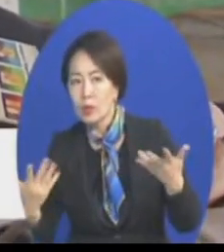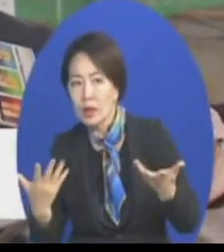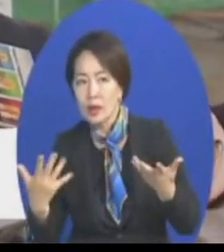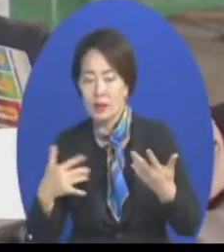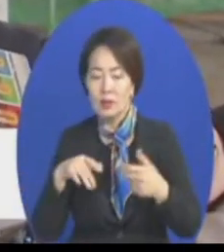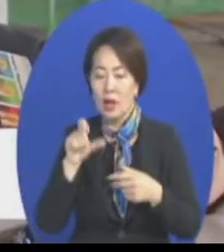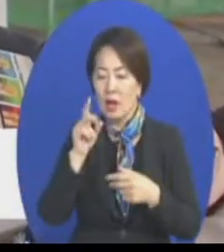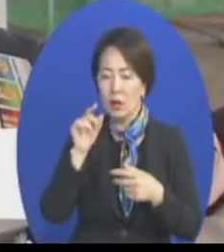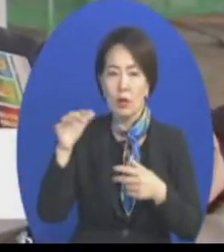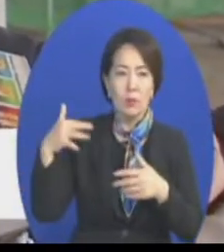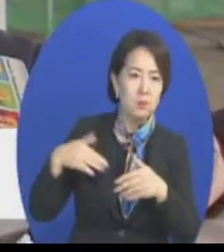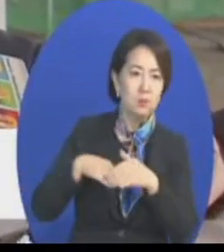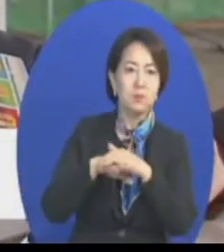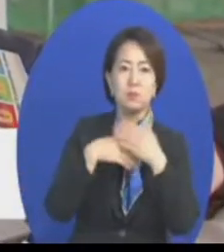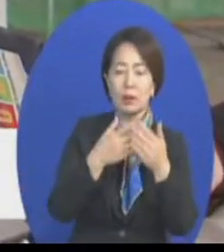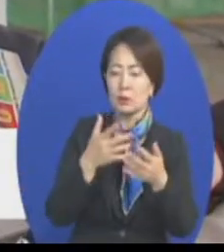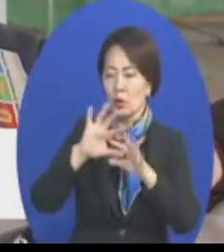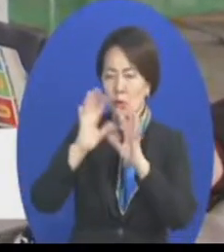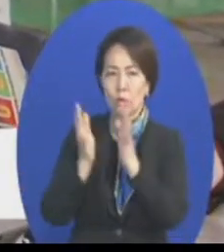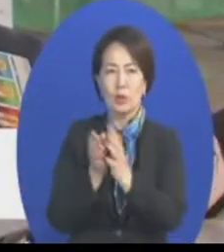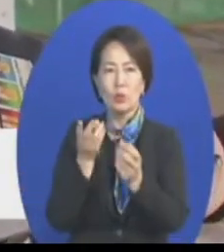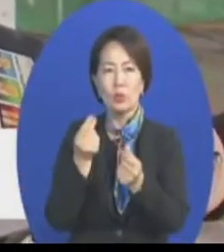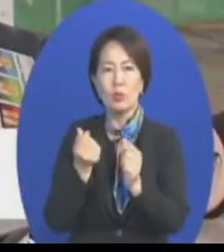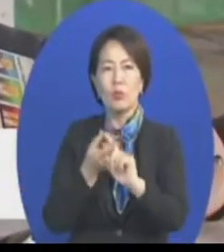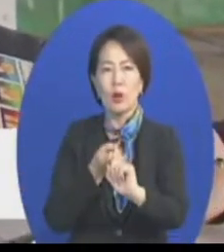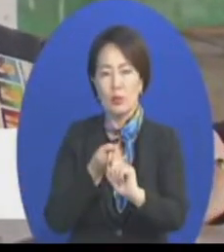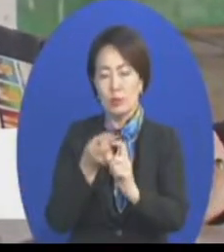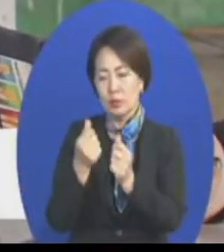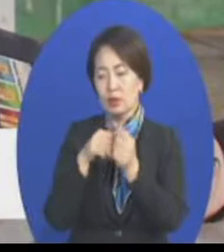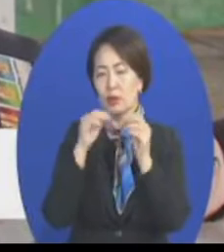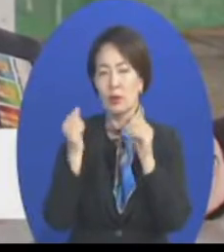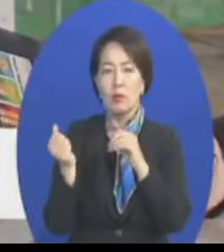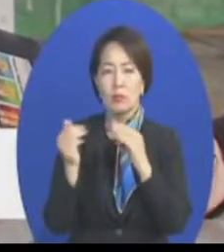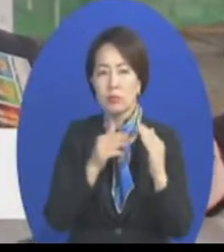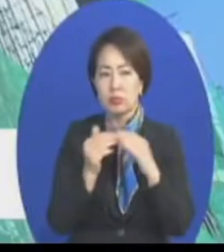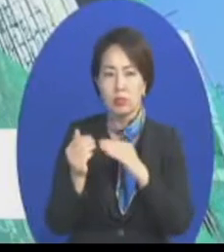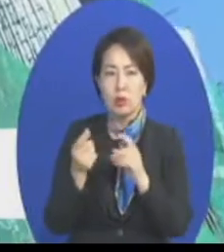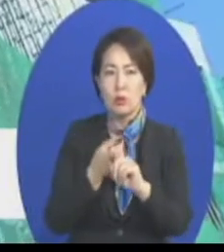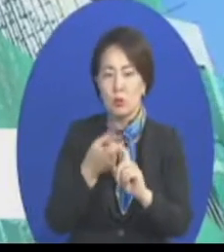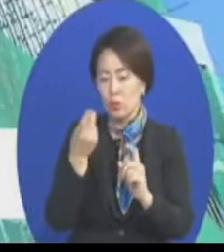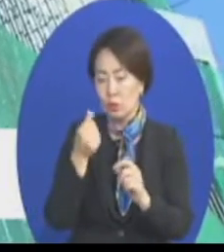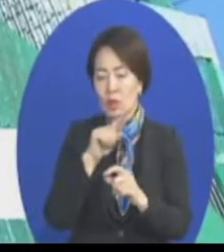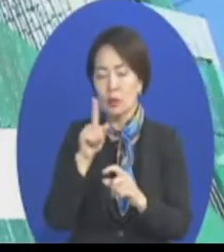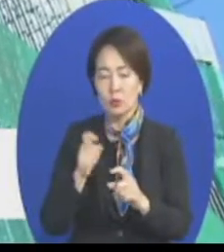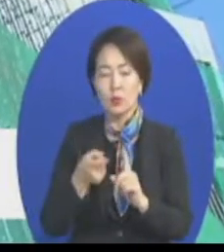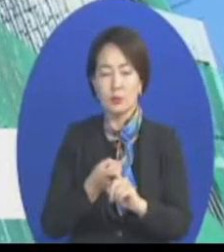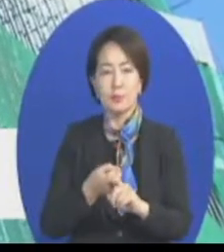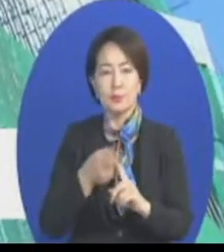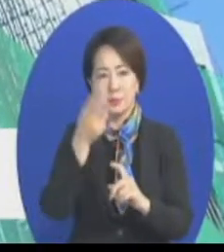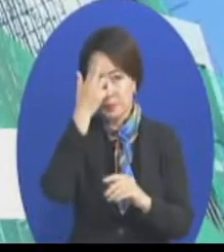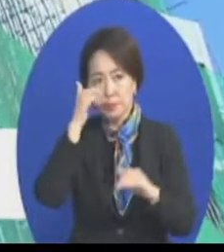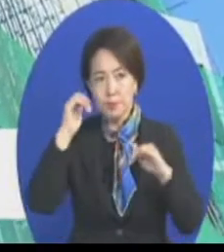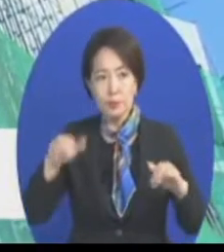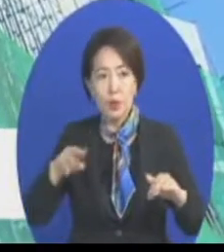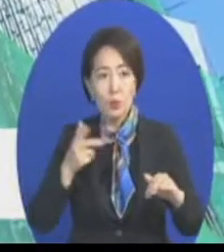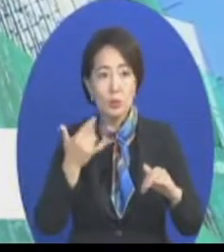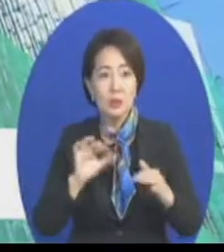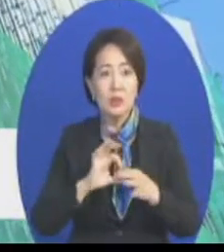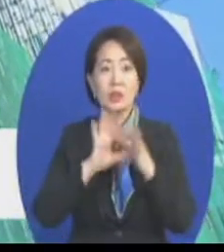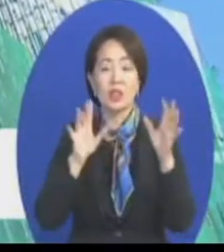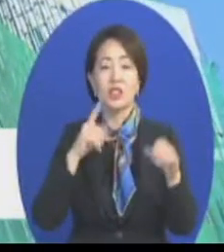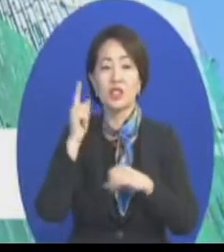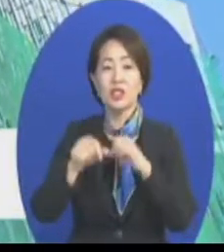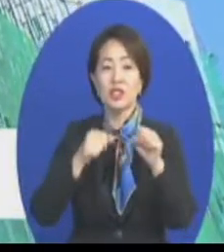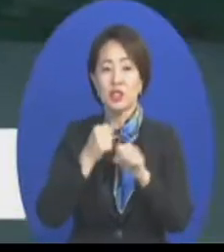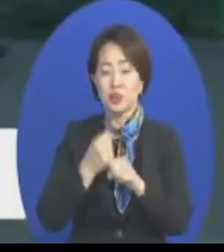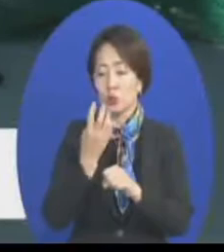тулгаж экоперу аль нь шилжүүлэх вэ мэдээж тэр бүхэн зардал мөнгөтэй холбоотой ийм асуудлууд дээр ажиллаж байгаа. Чингис хаан музей ашиглалтанд орсноор жилдээ